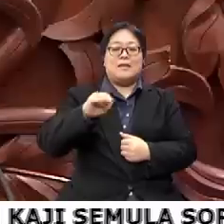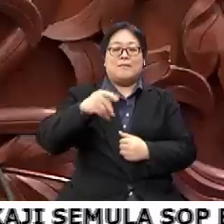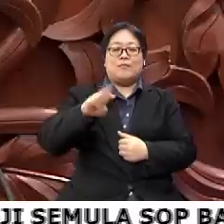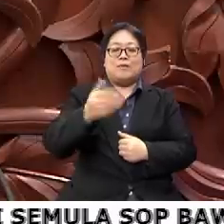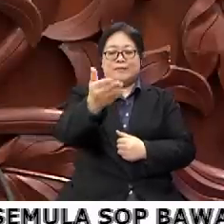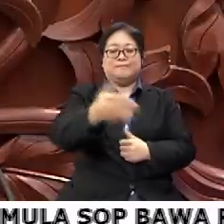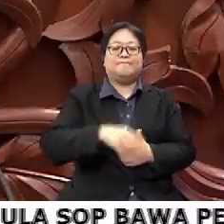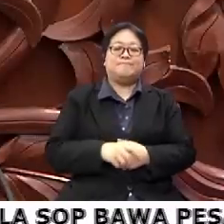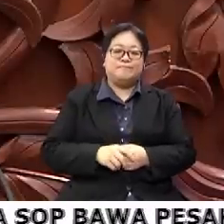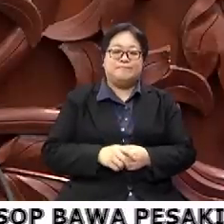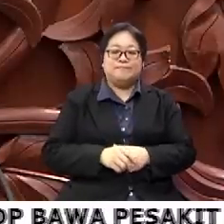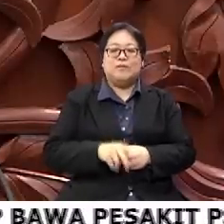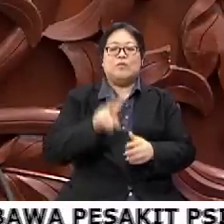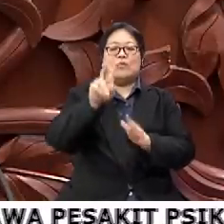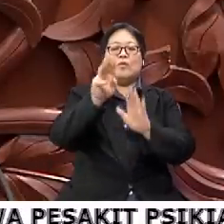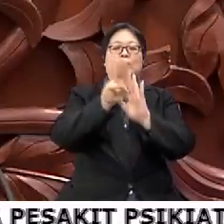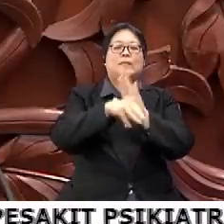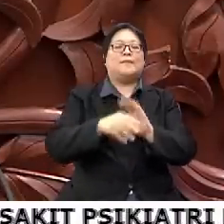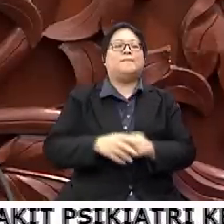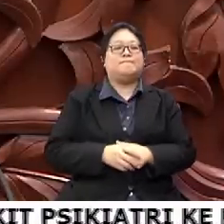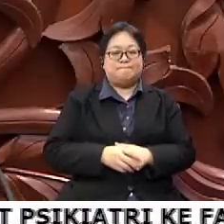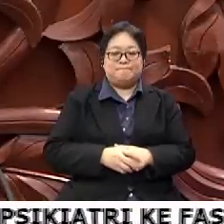silakan. 20 minit sempurna.